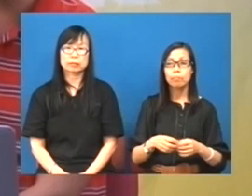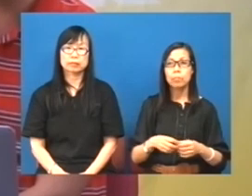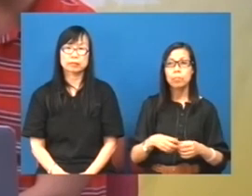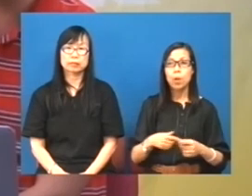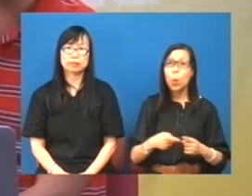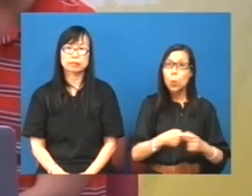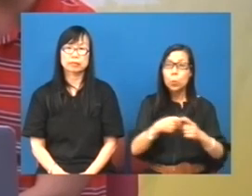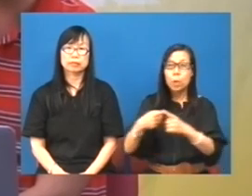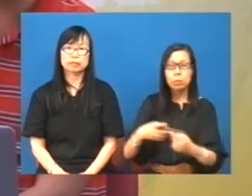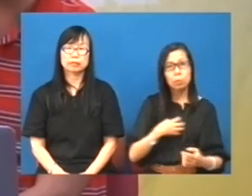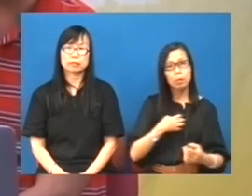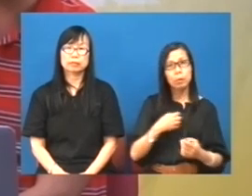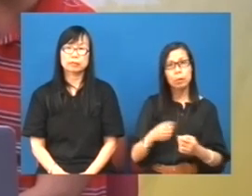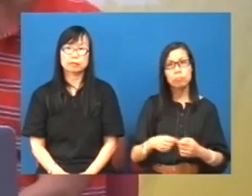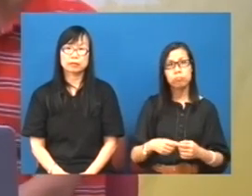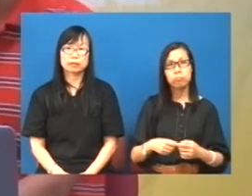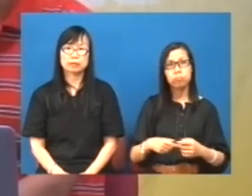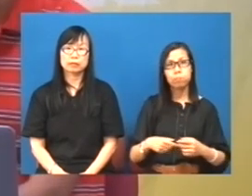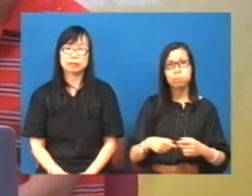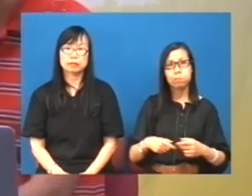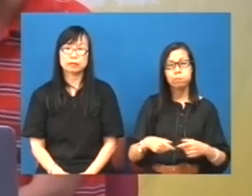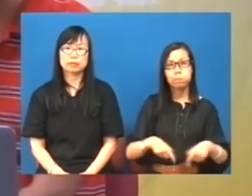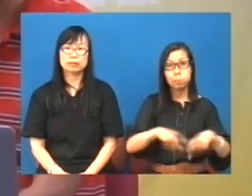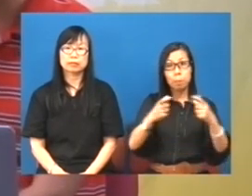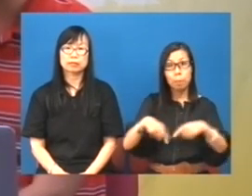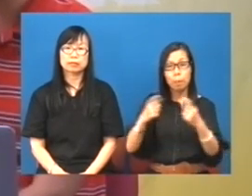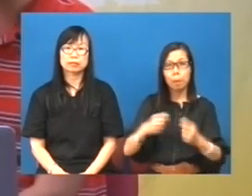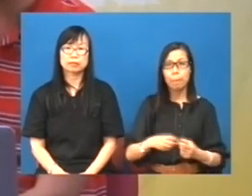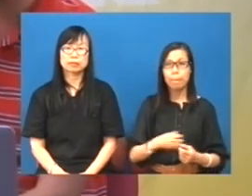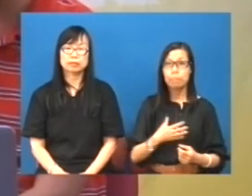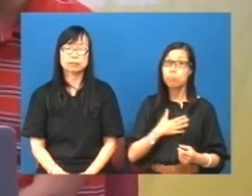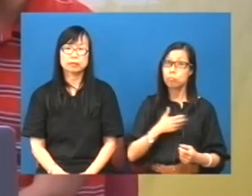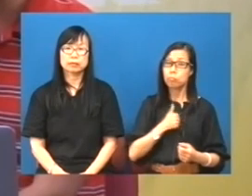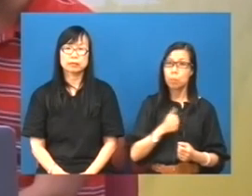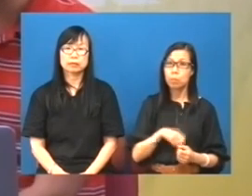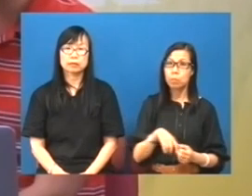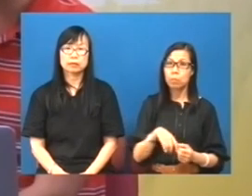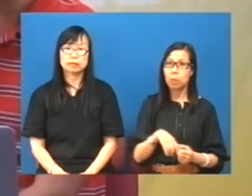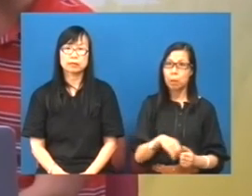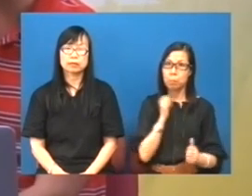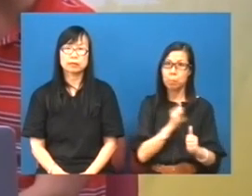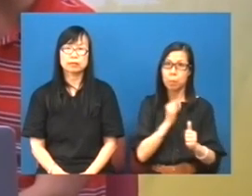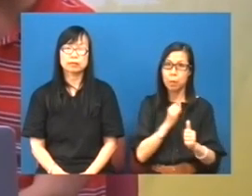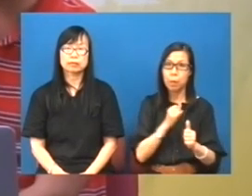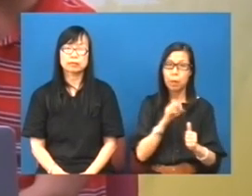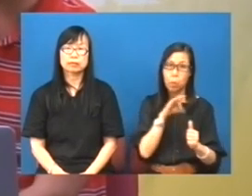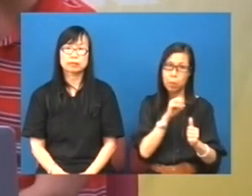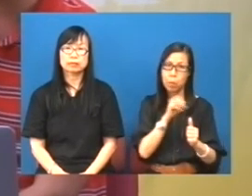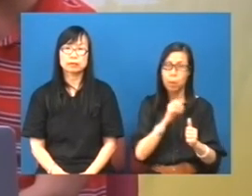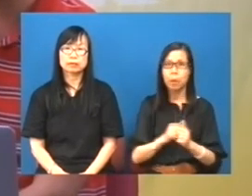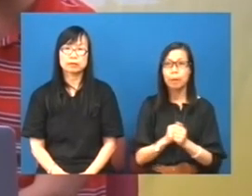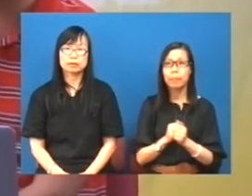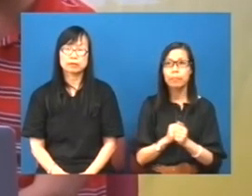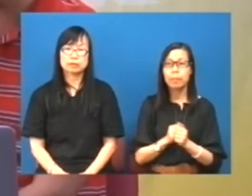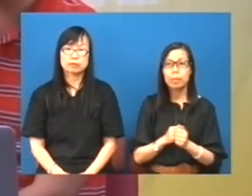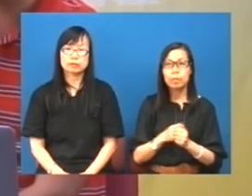林老師這樣去辱罵是不是一種很衝動的行為某程度上當然這件事可以就是商